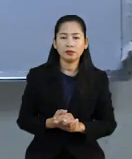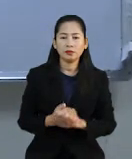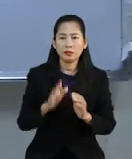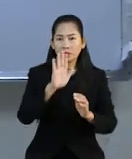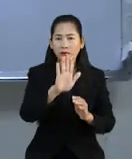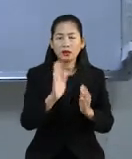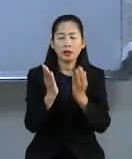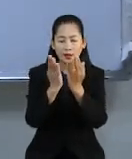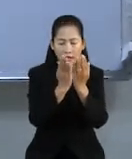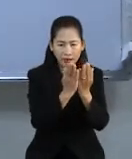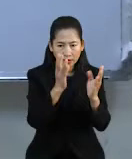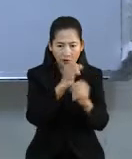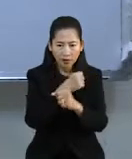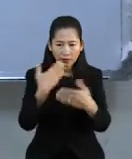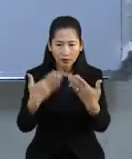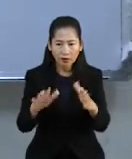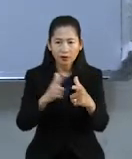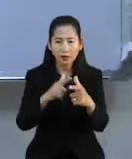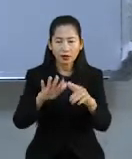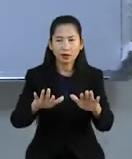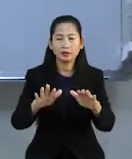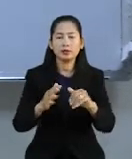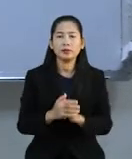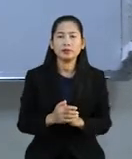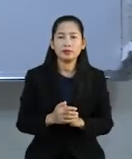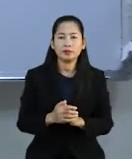Con ăn chậm nơi cốn.